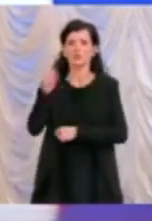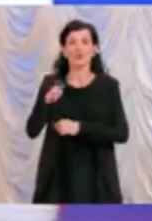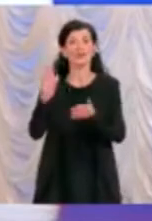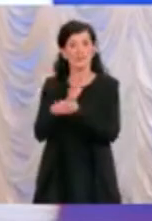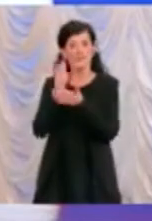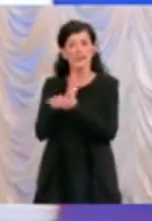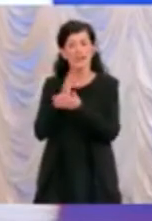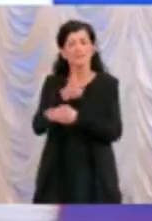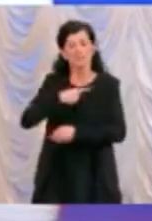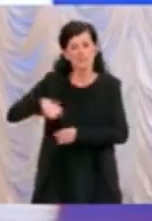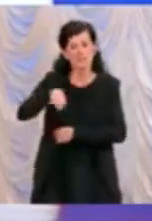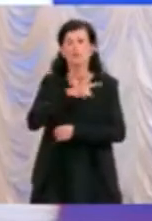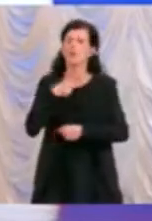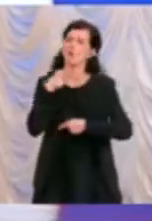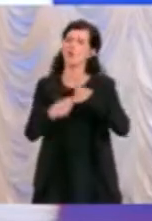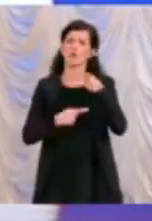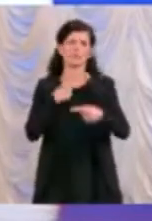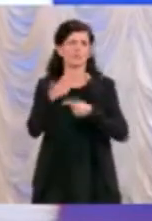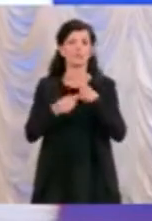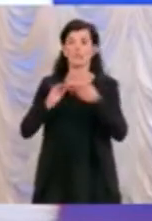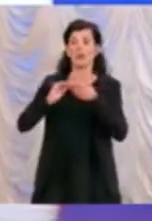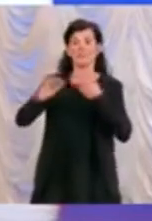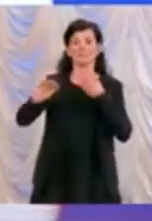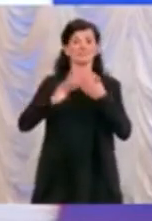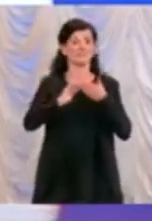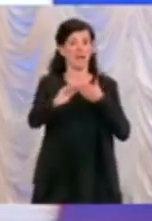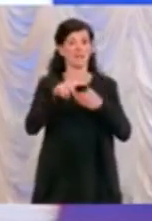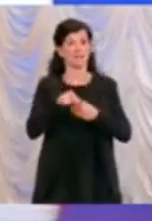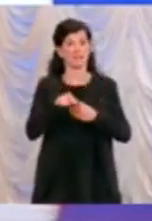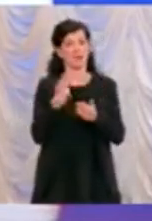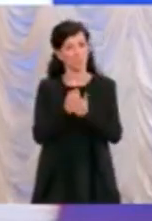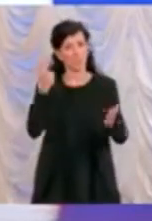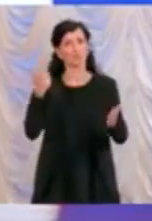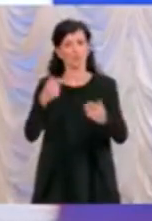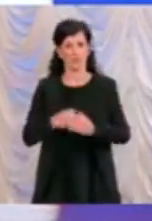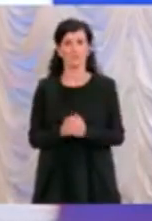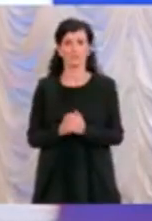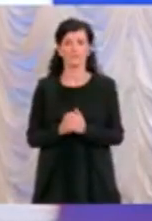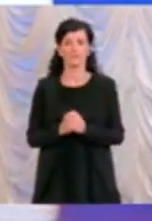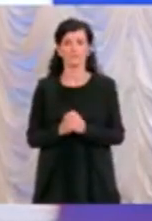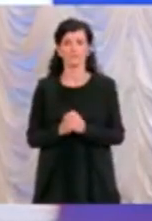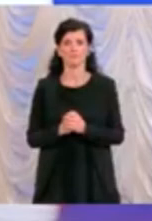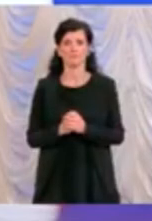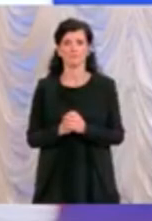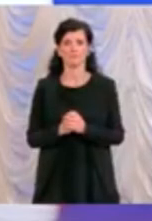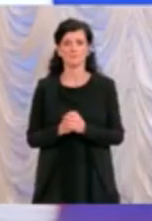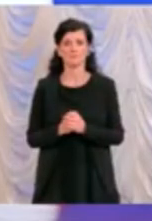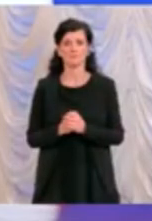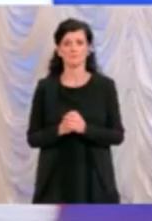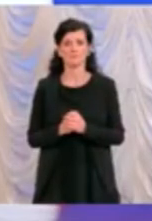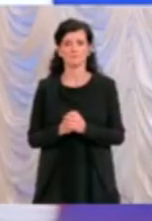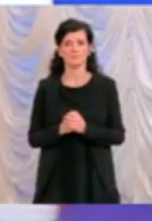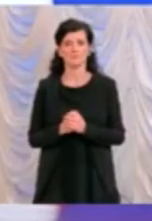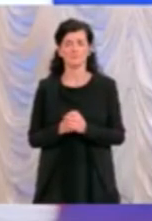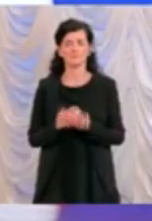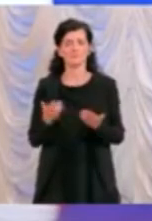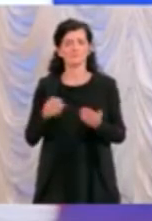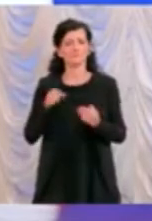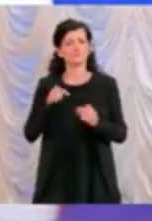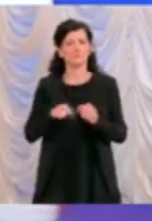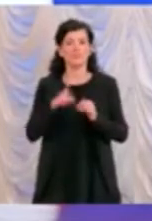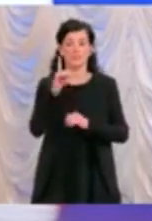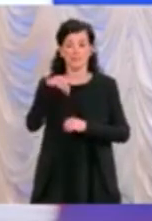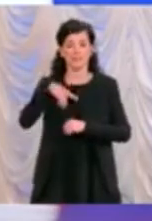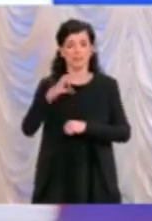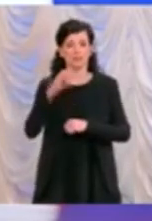dobbiamo continuare a mantenere le distanze sociali la proroga che oggi disponiamo con questo nuovo